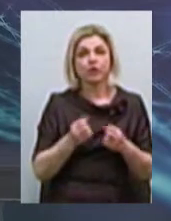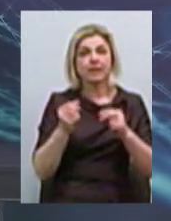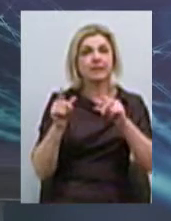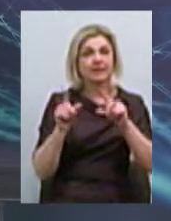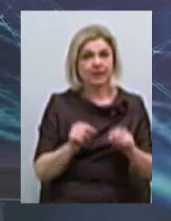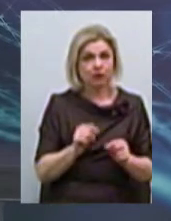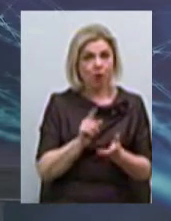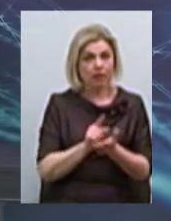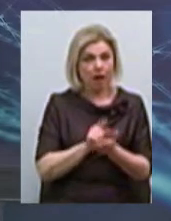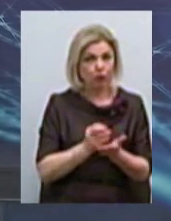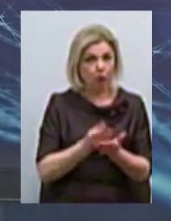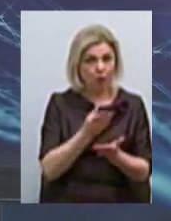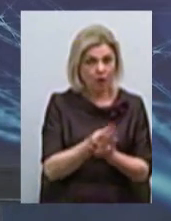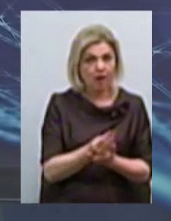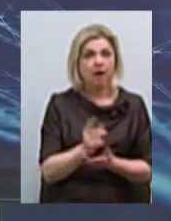за сплату,